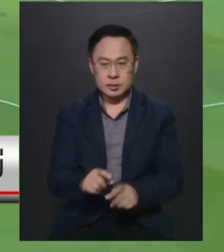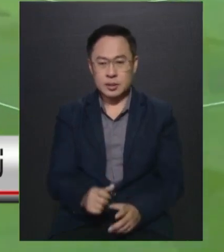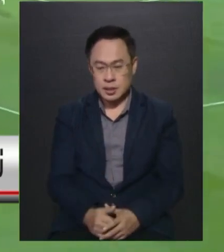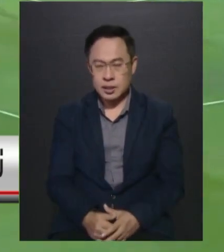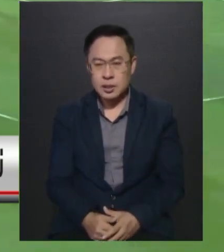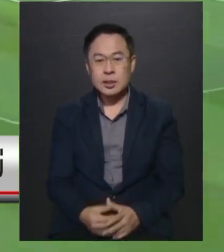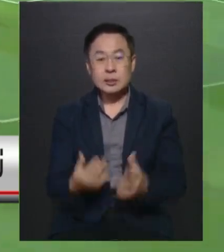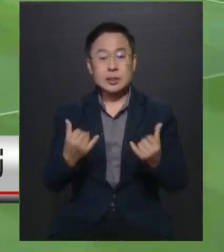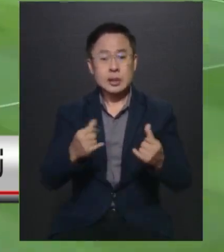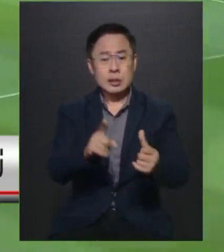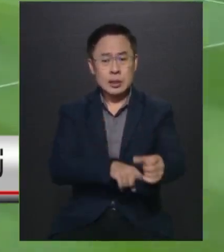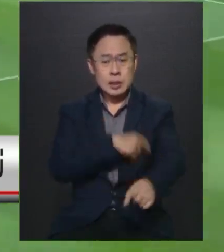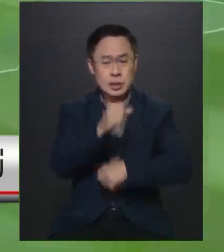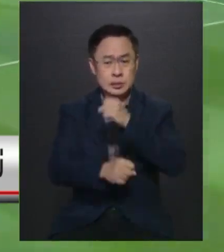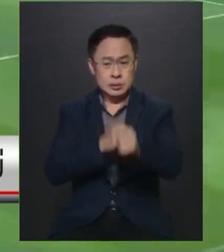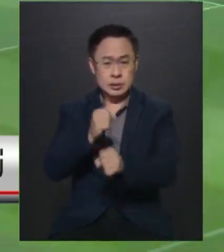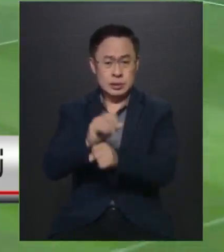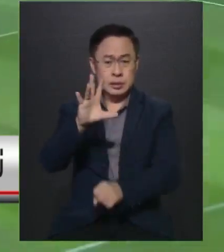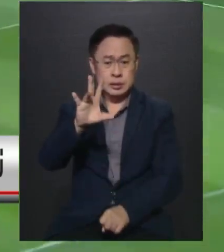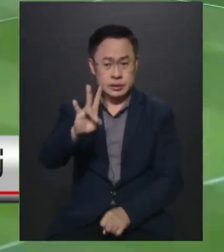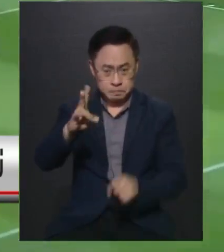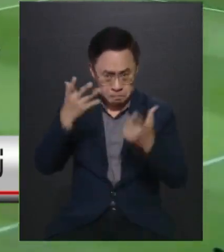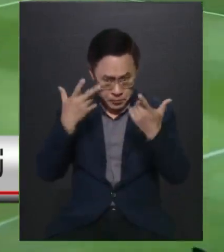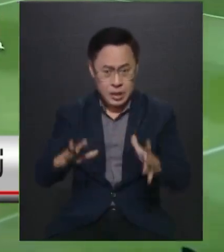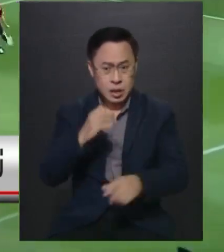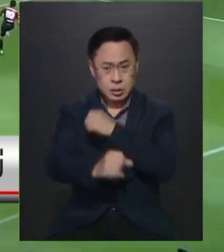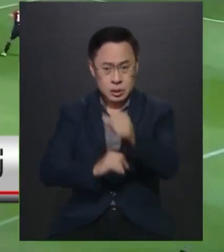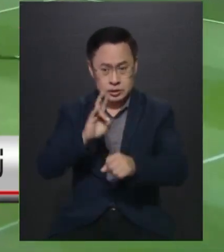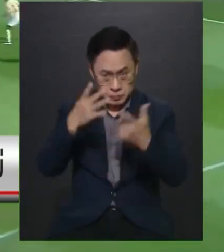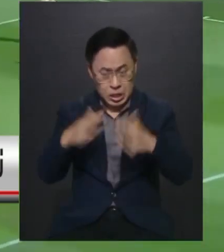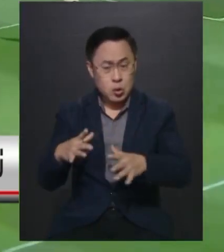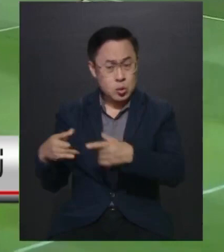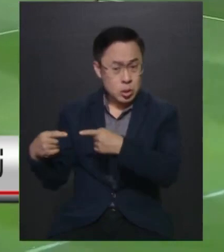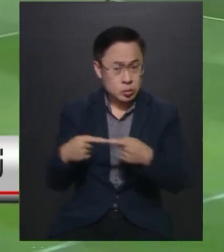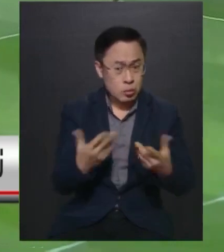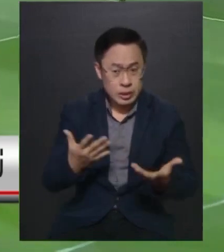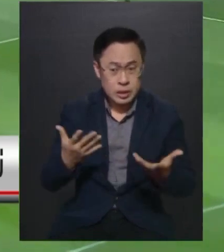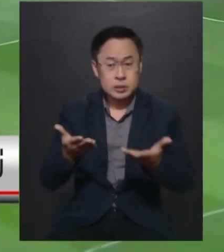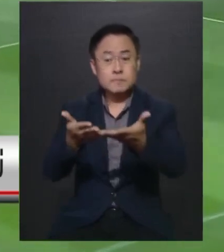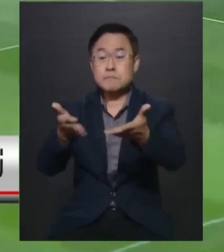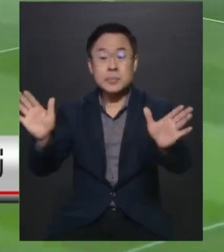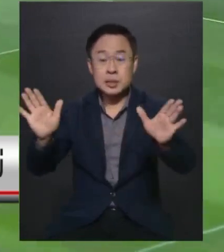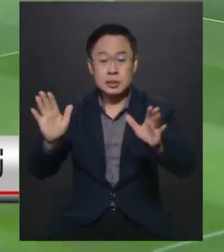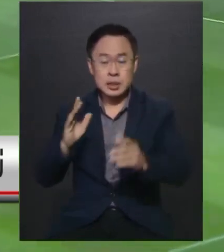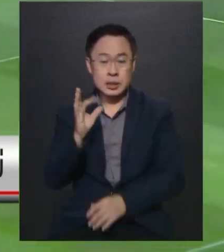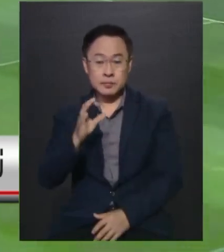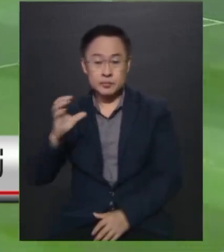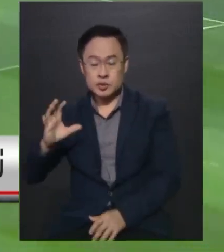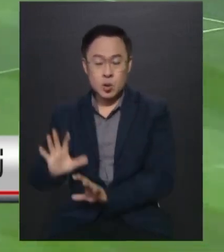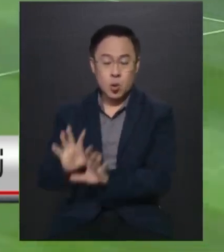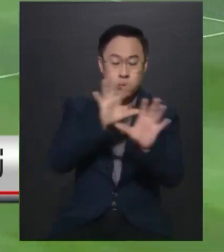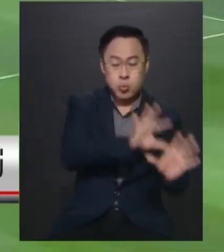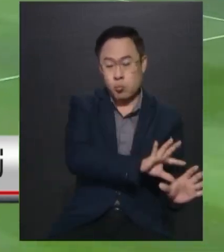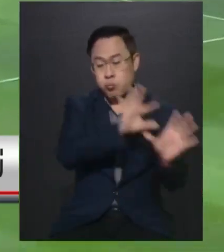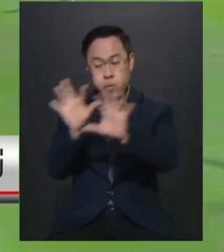7ปีแล้วนะกฎที่ว่าเนี้ยจะยังมีต่อไปหรือเปล่าหรือว่าจะอนุญาตให้แฟนบอลการท่าเรือเดินทางไปเ